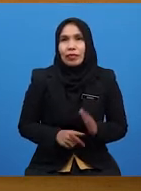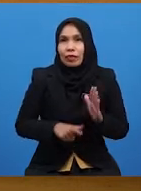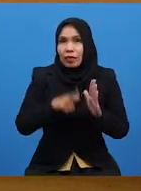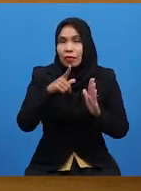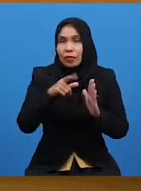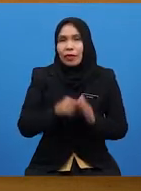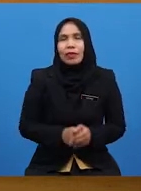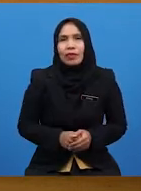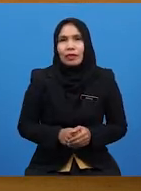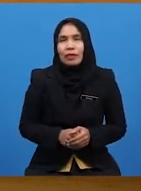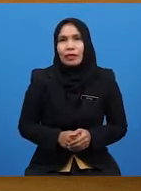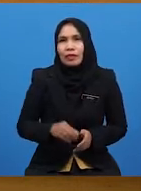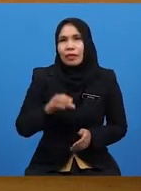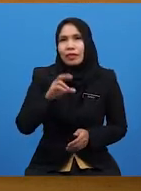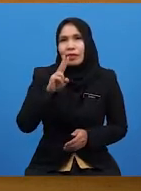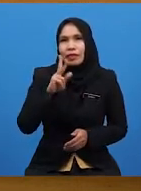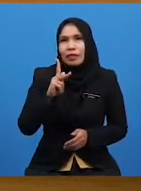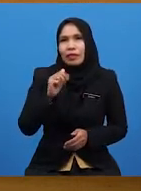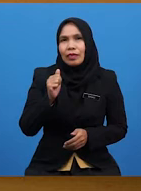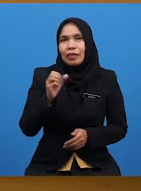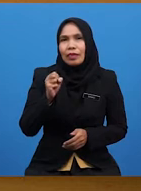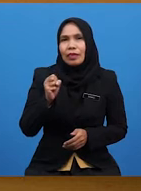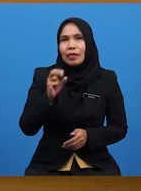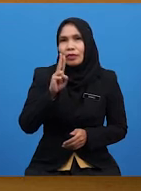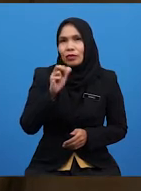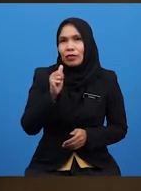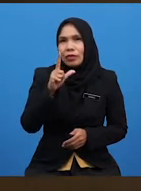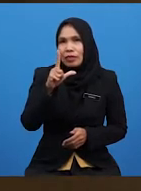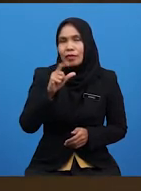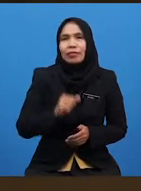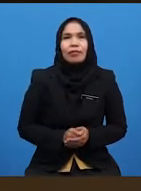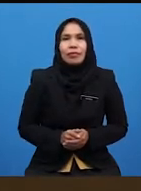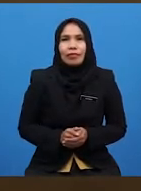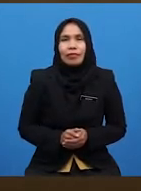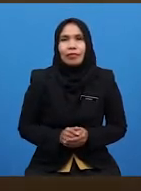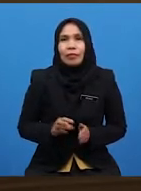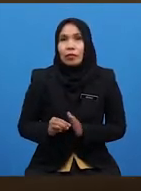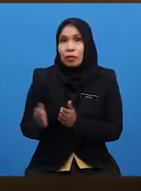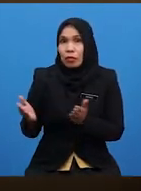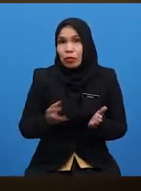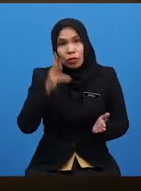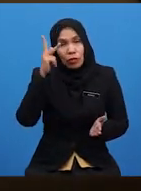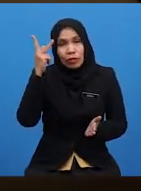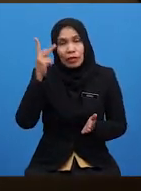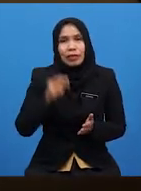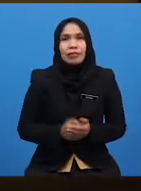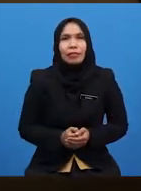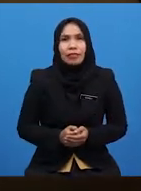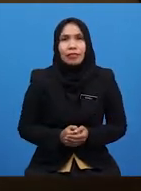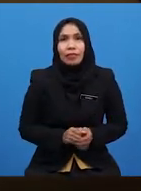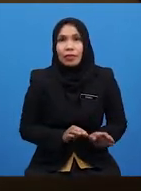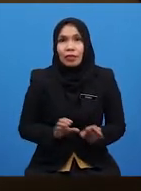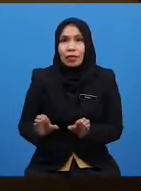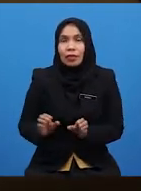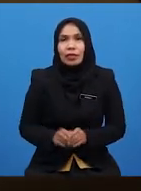kurang bermain dengan emosi imbangan asimetri membawa konsep gerakan dan membawa